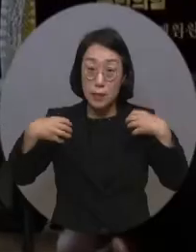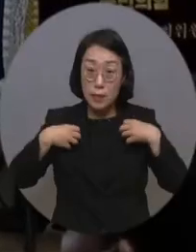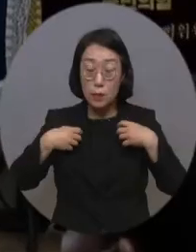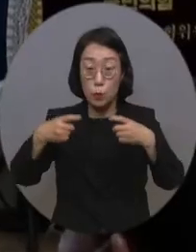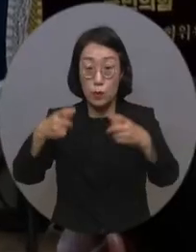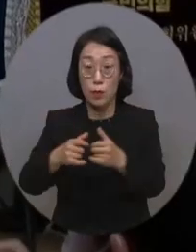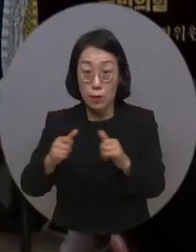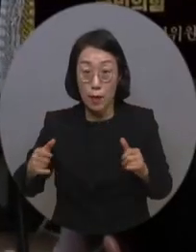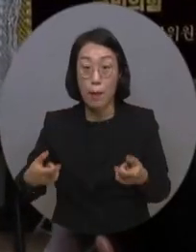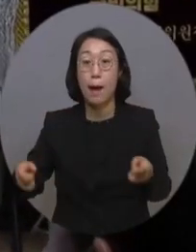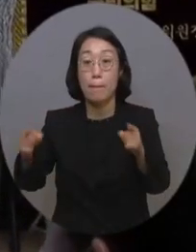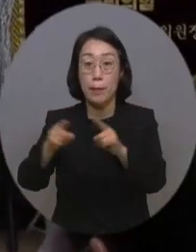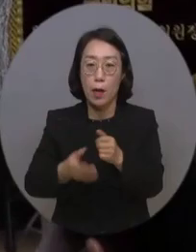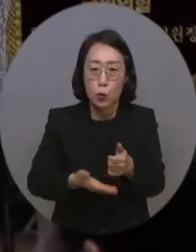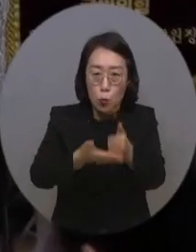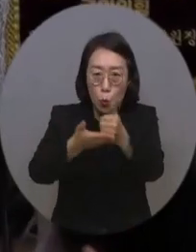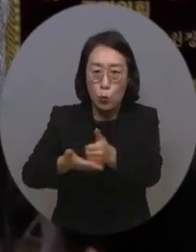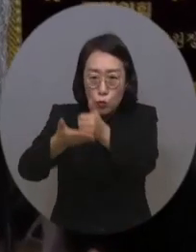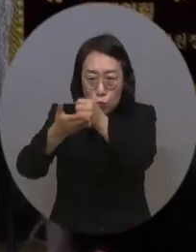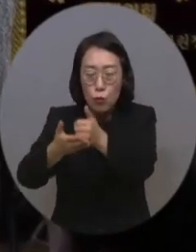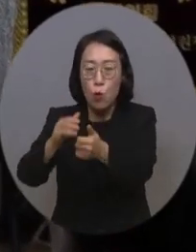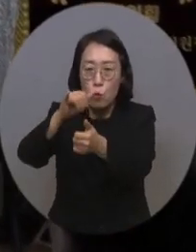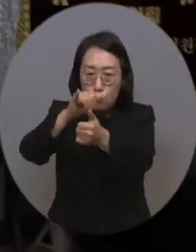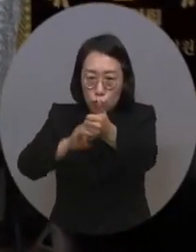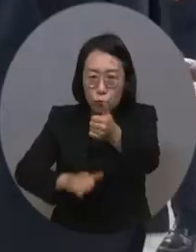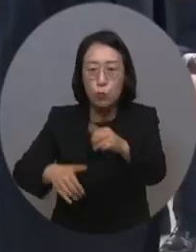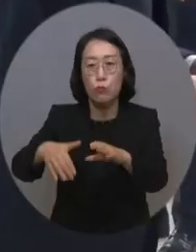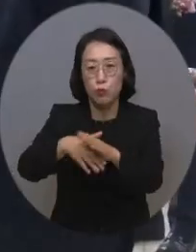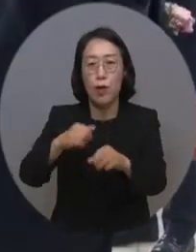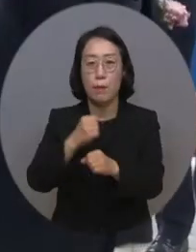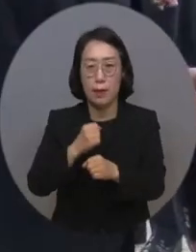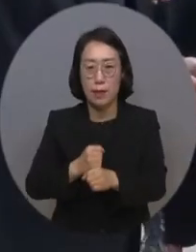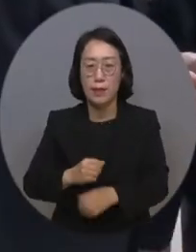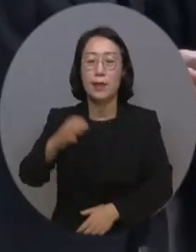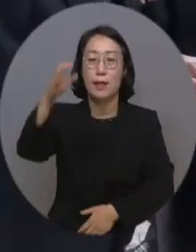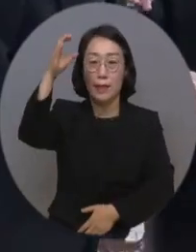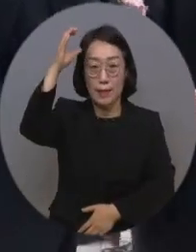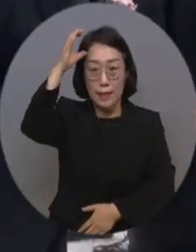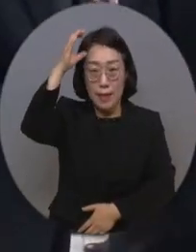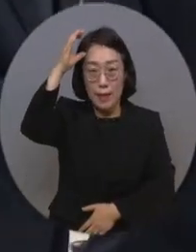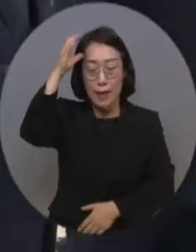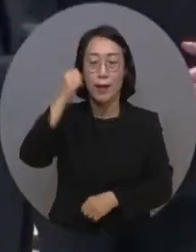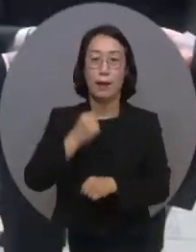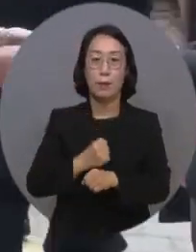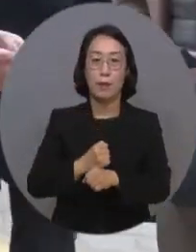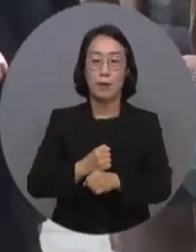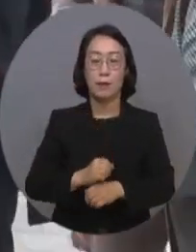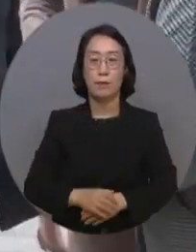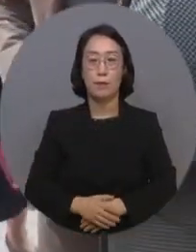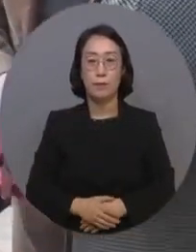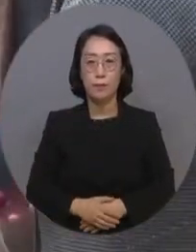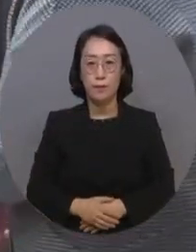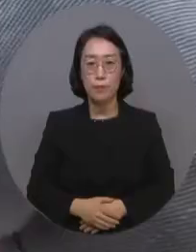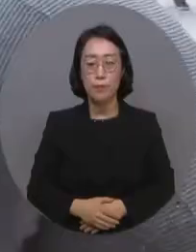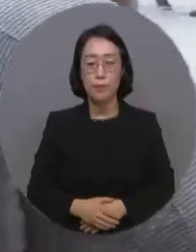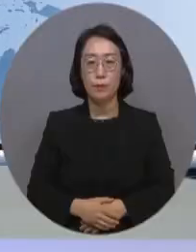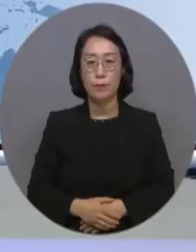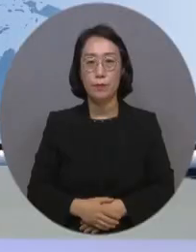함께 어르신 존중과 공경의 문화를 만들어갈 수 있길 기대해봅니다. 복지TV 경기방송